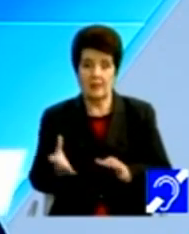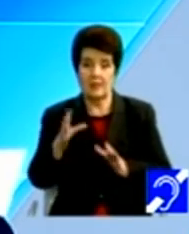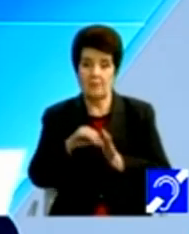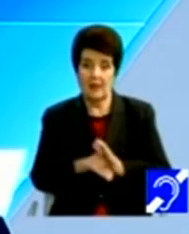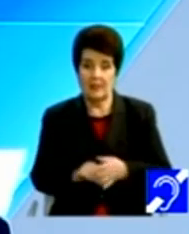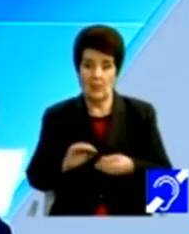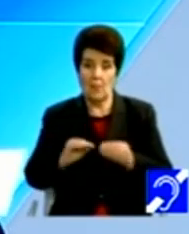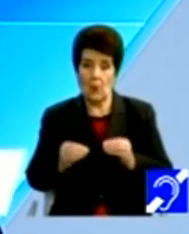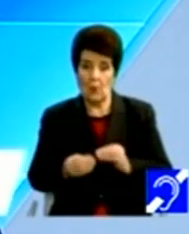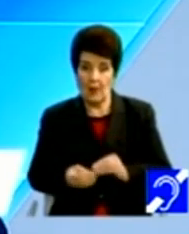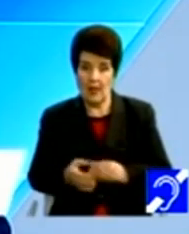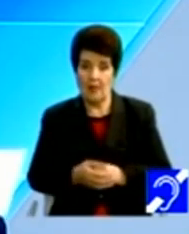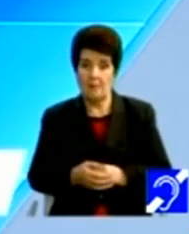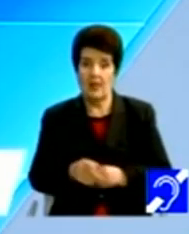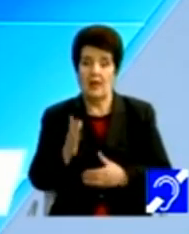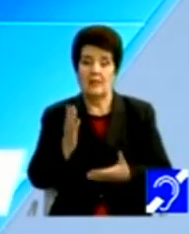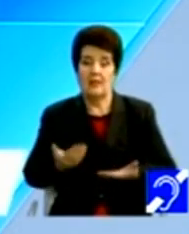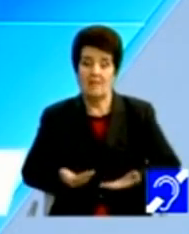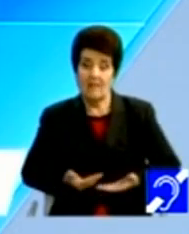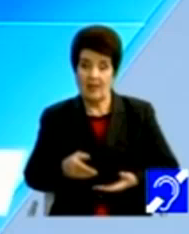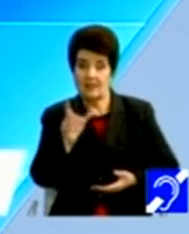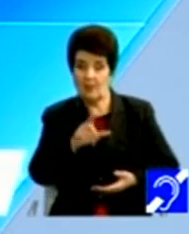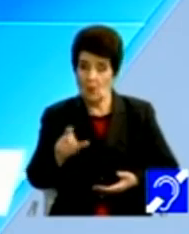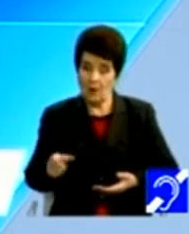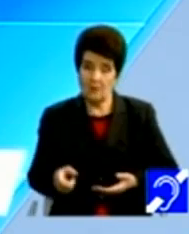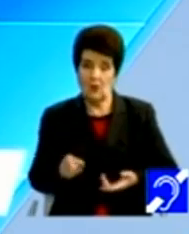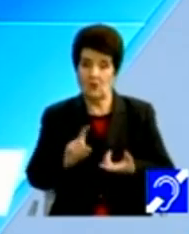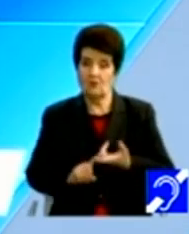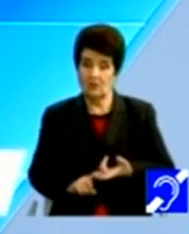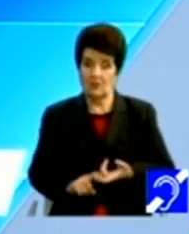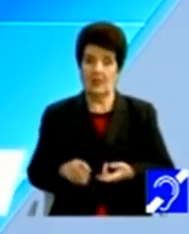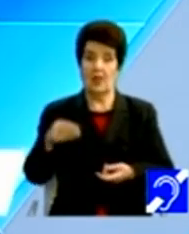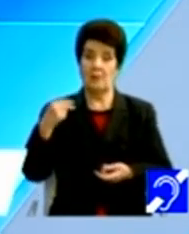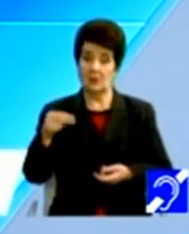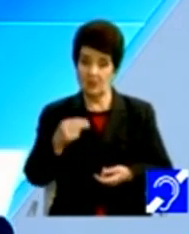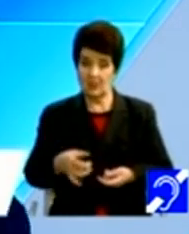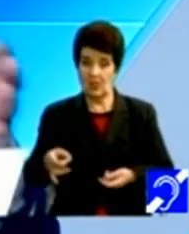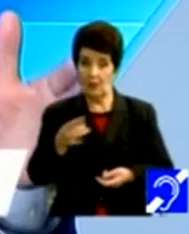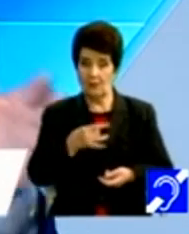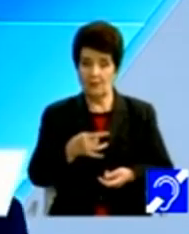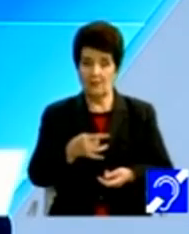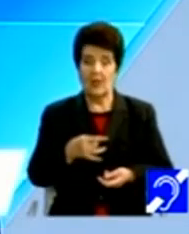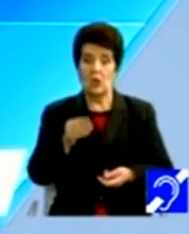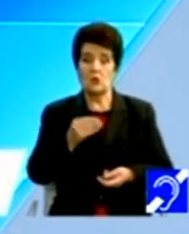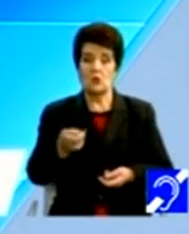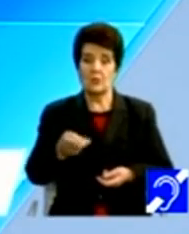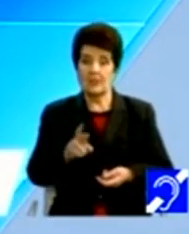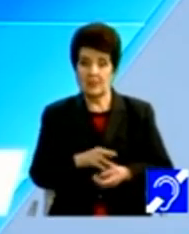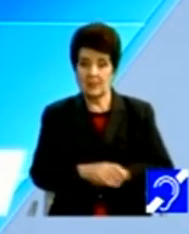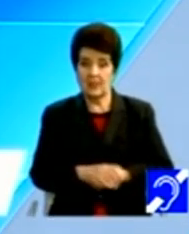implementeze în problemele ce țin de viața cotidiană a cetățenilor, iar președintele Republicii Moldova, justiția trebuie